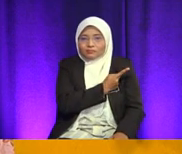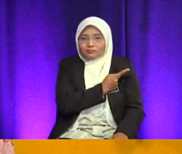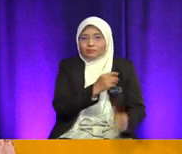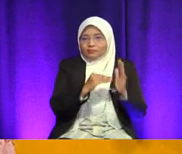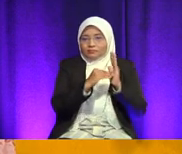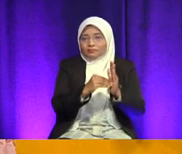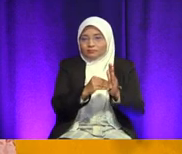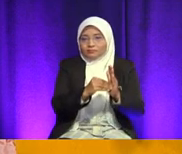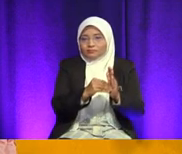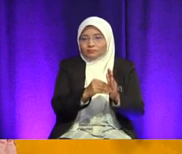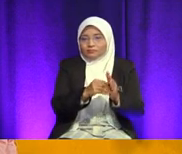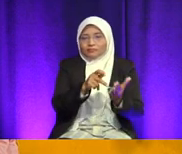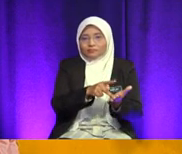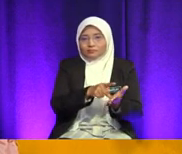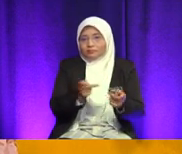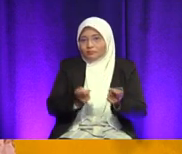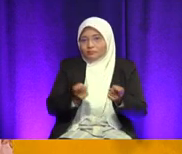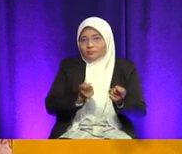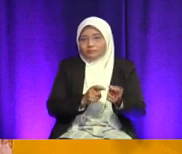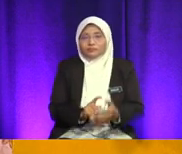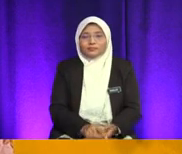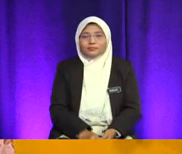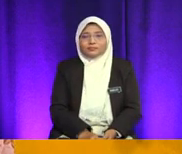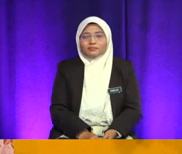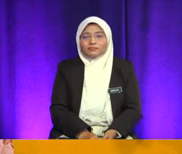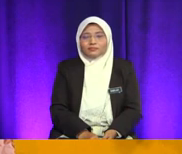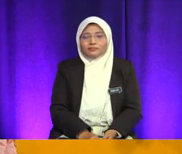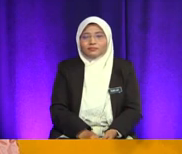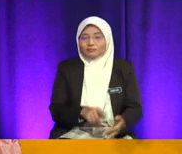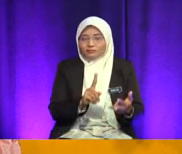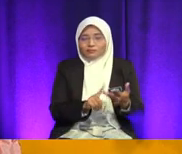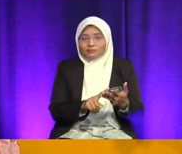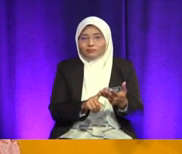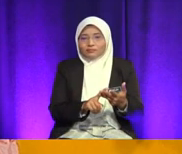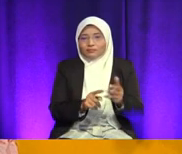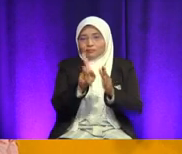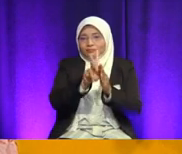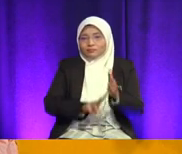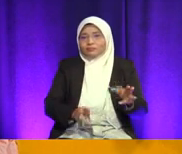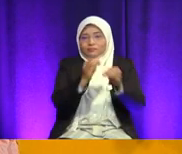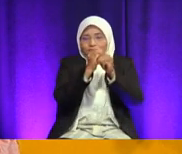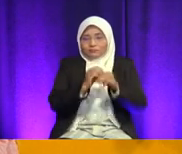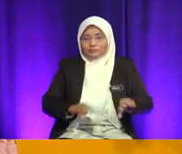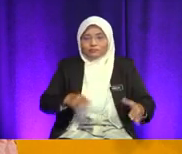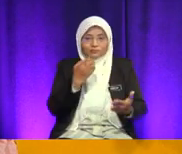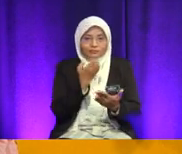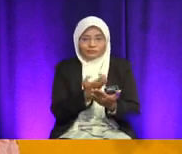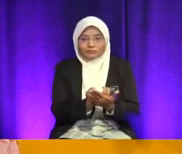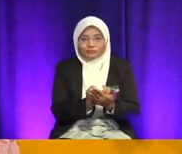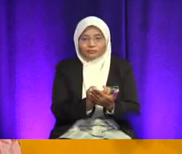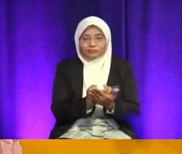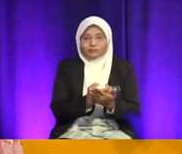seterusnya ialah kemakmuran ekonomi apabila negara berdaulat ekonomi akan Makmur karena negara